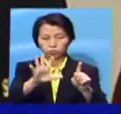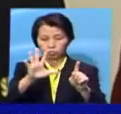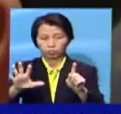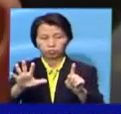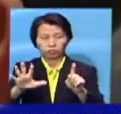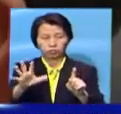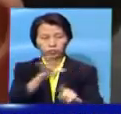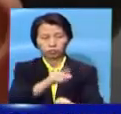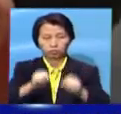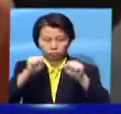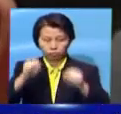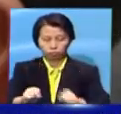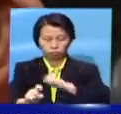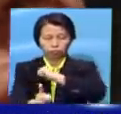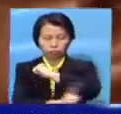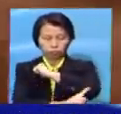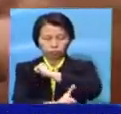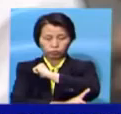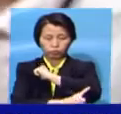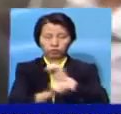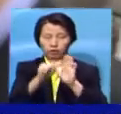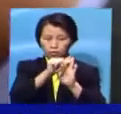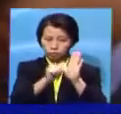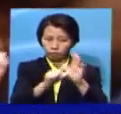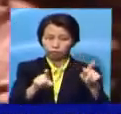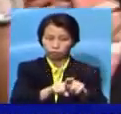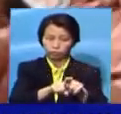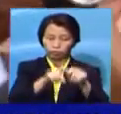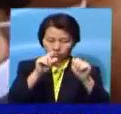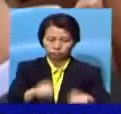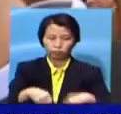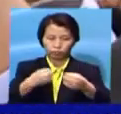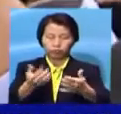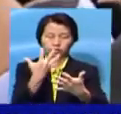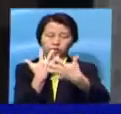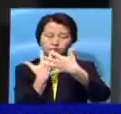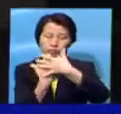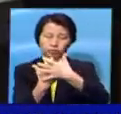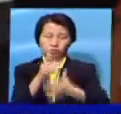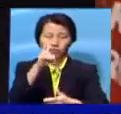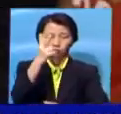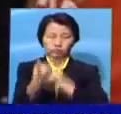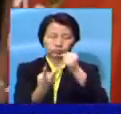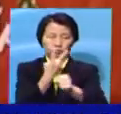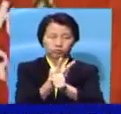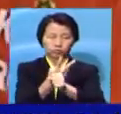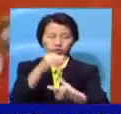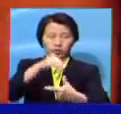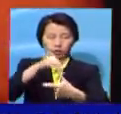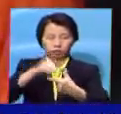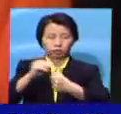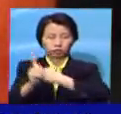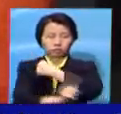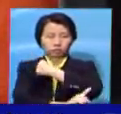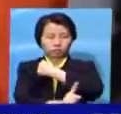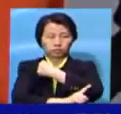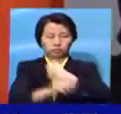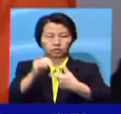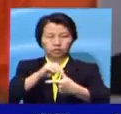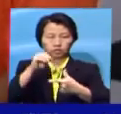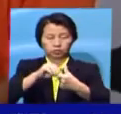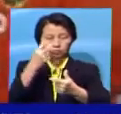keseksaan dan boleh dihukum mengikut akta sama yang boleh membawa hukuman penjara hingga du tahun atau denda ataupun